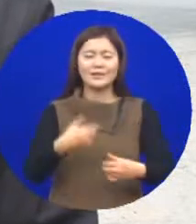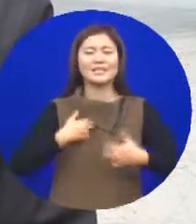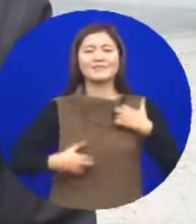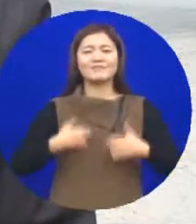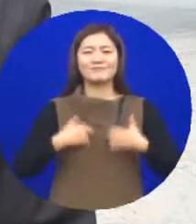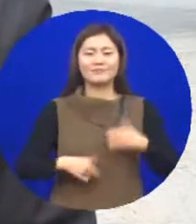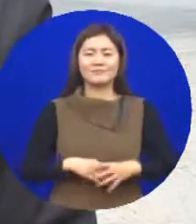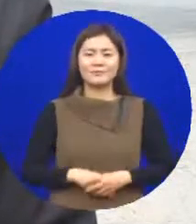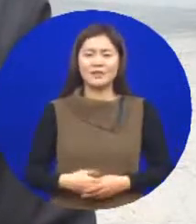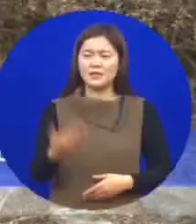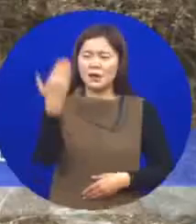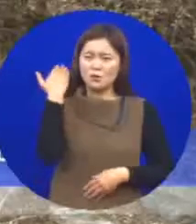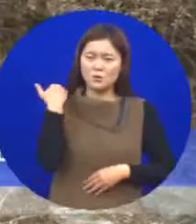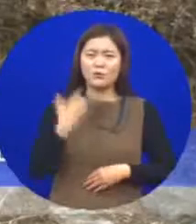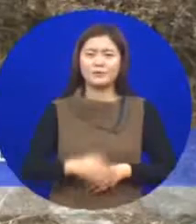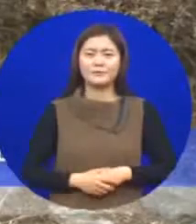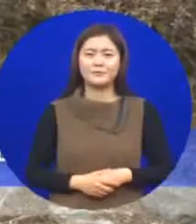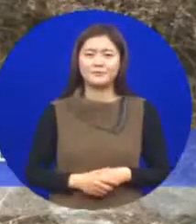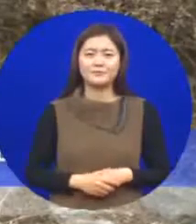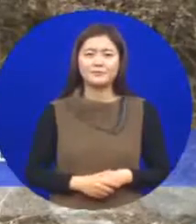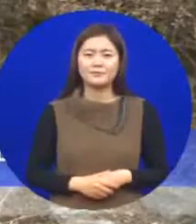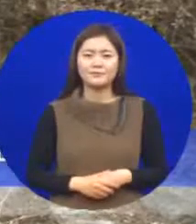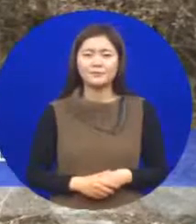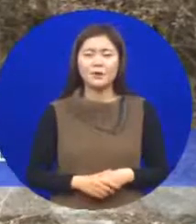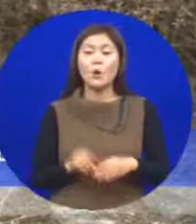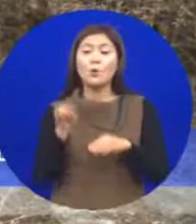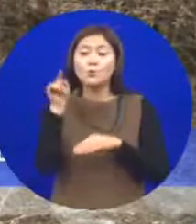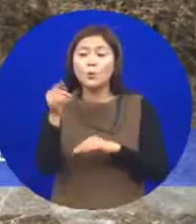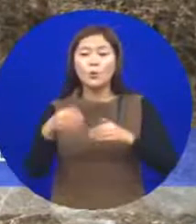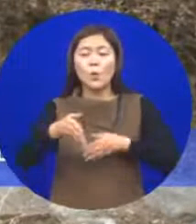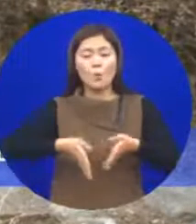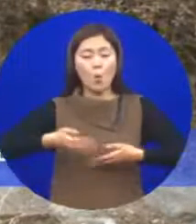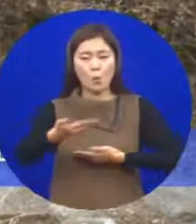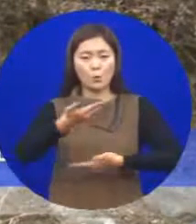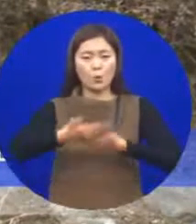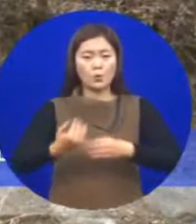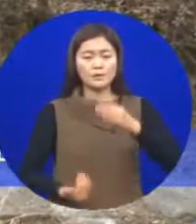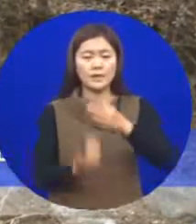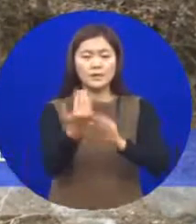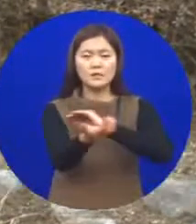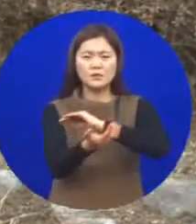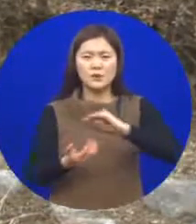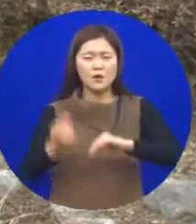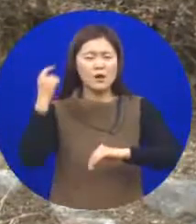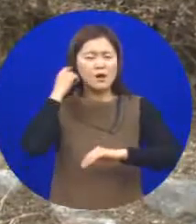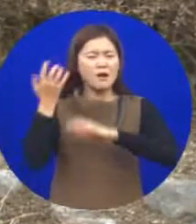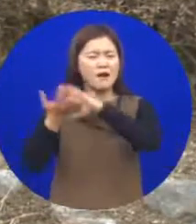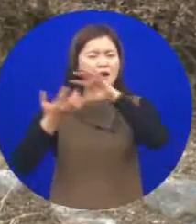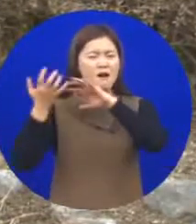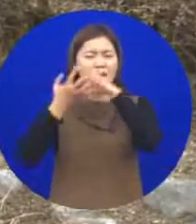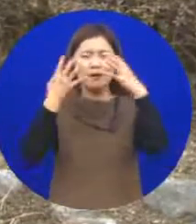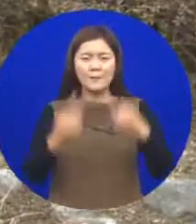말씀들이 굉장히 기뻐하고 있습니다. 예전에는 저쪽에 도로가 생기기 전에는 엄청 소음이